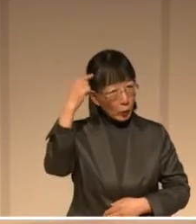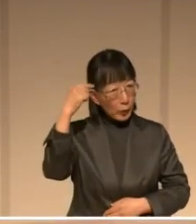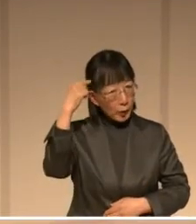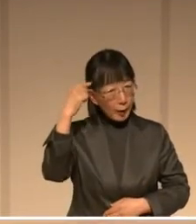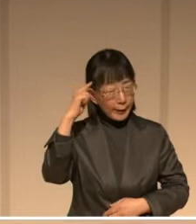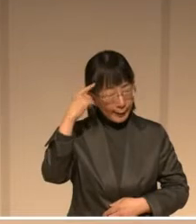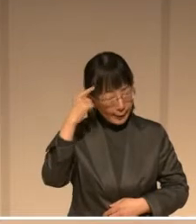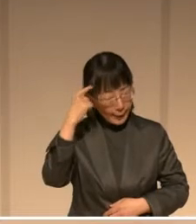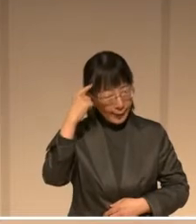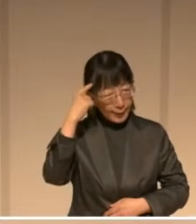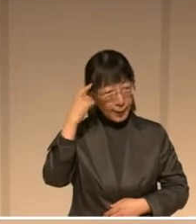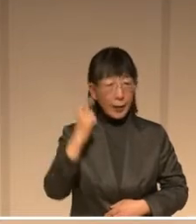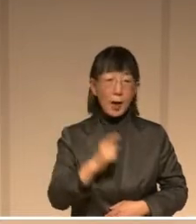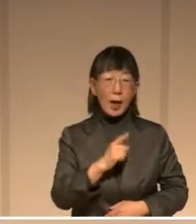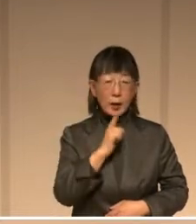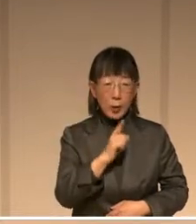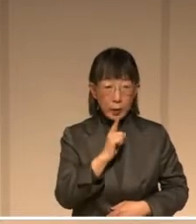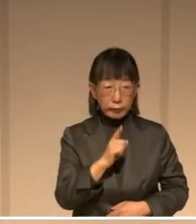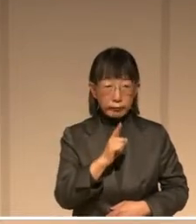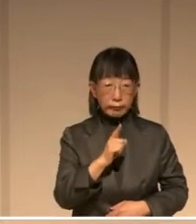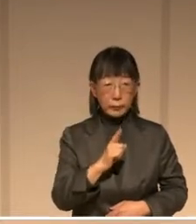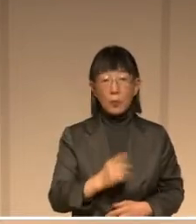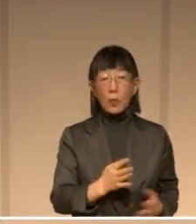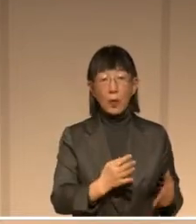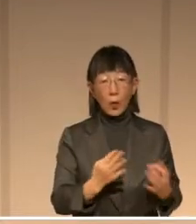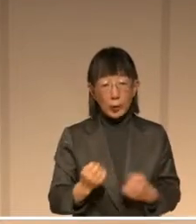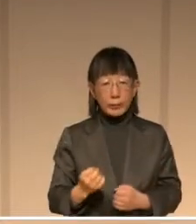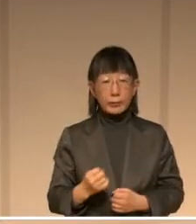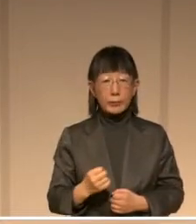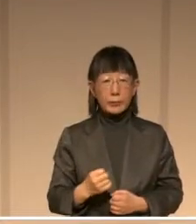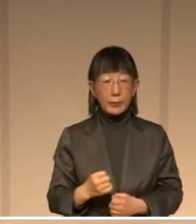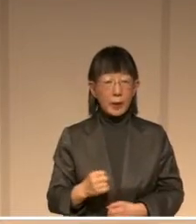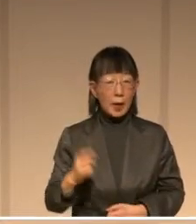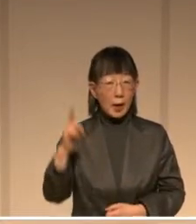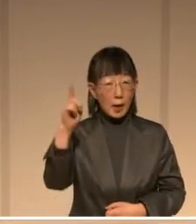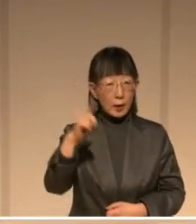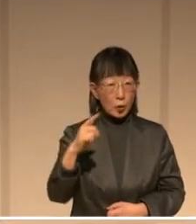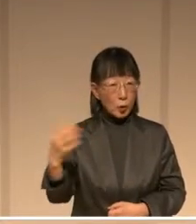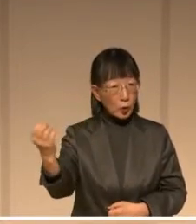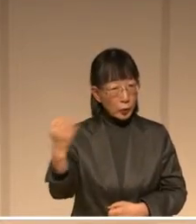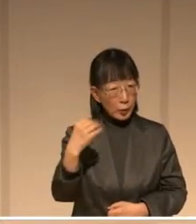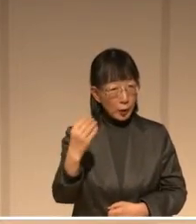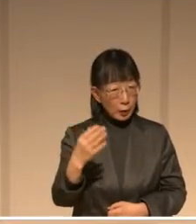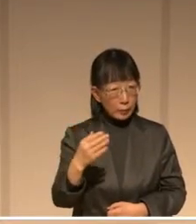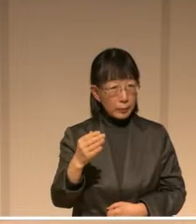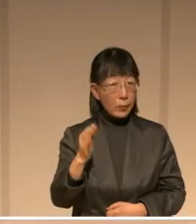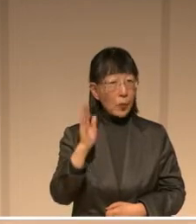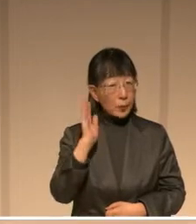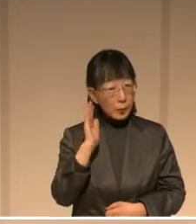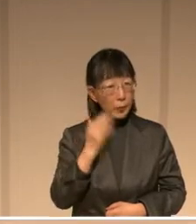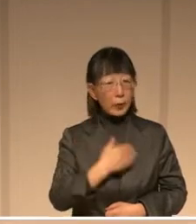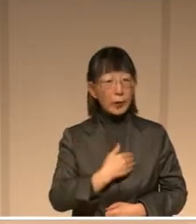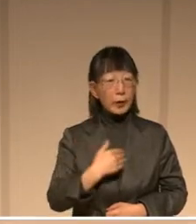ですけどちゃんとこうね人の話を聞けるようになるとかだんだん大人になって言ってもそうでしょ